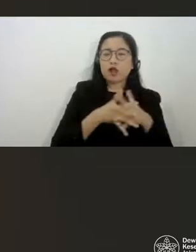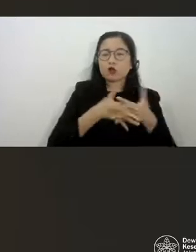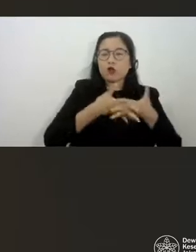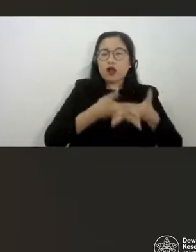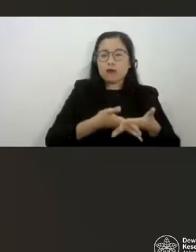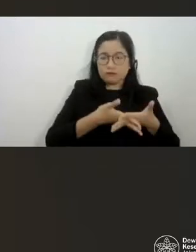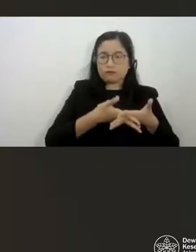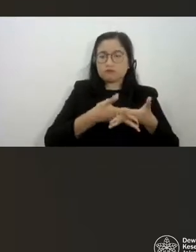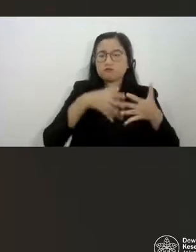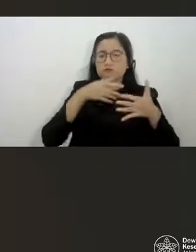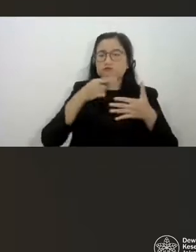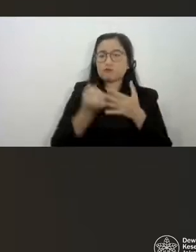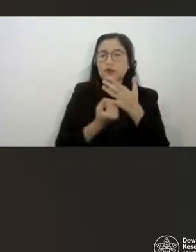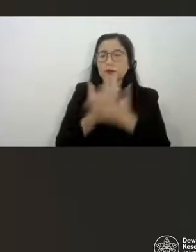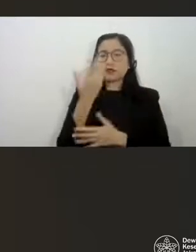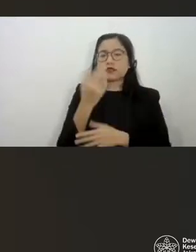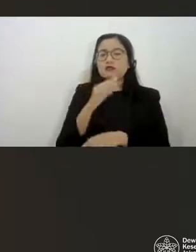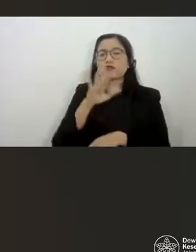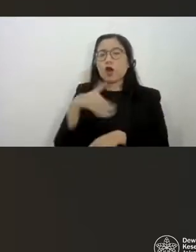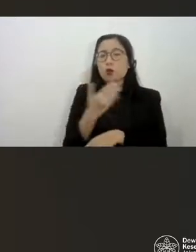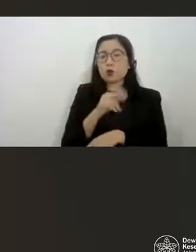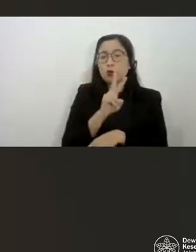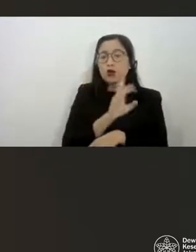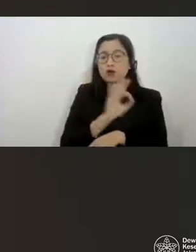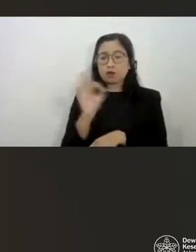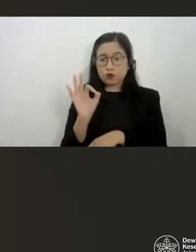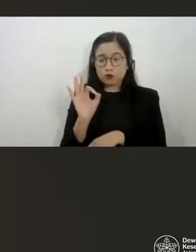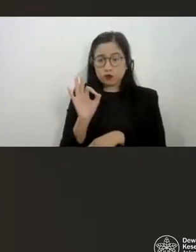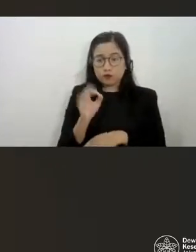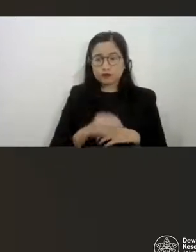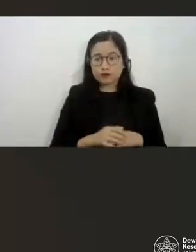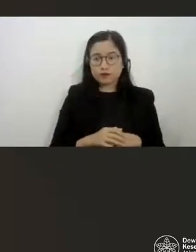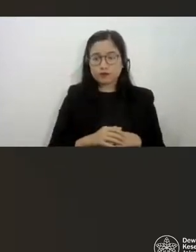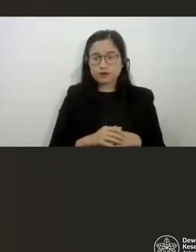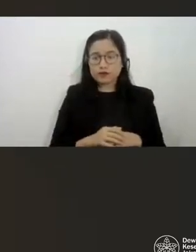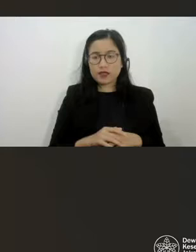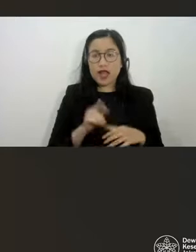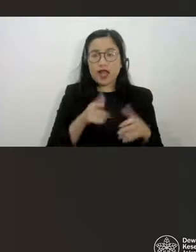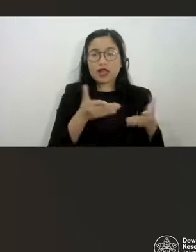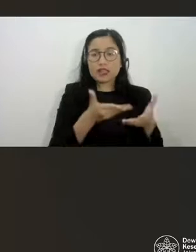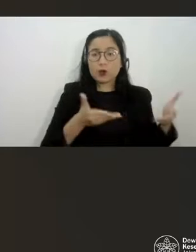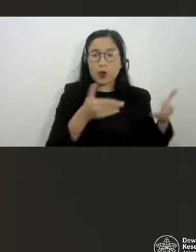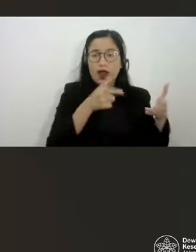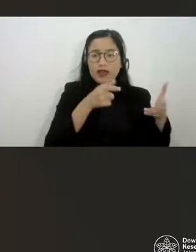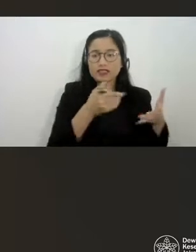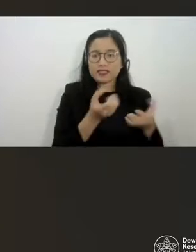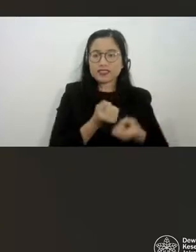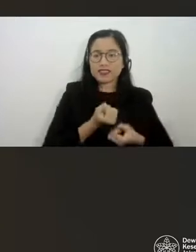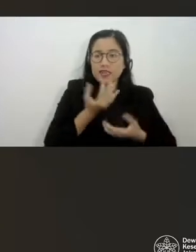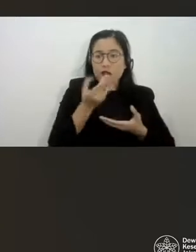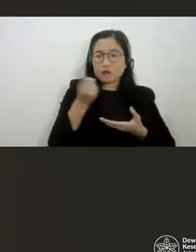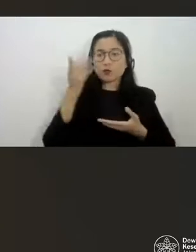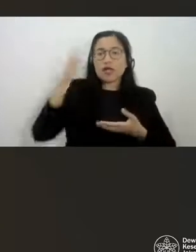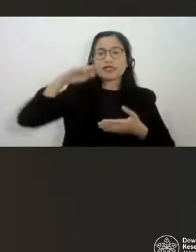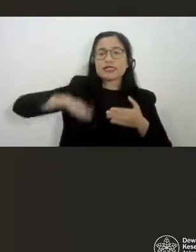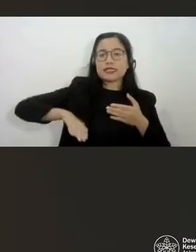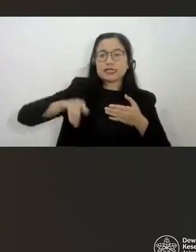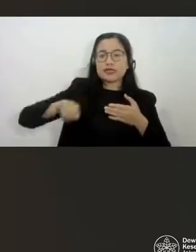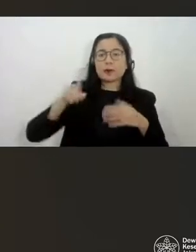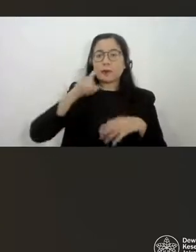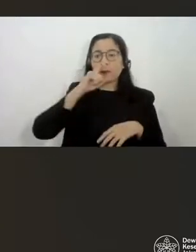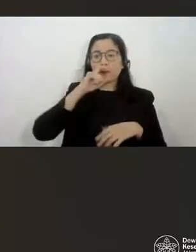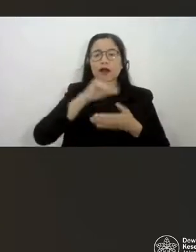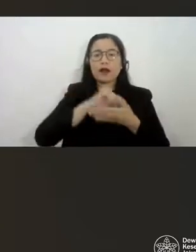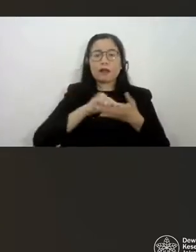Lingkungan Islam memang habitat ibu dua anak ini sejak kecil, Ayahnya, Haji Mustamin